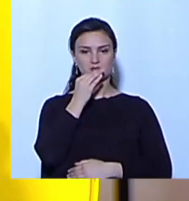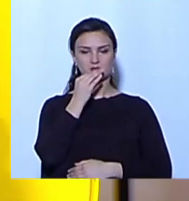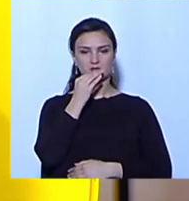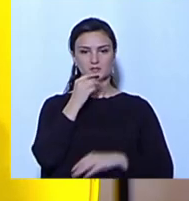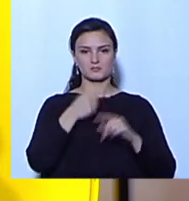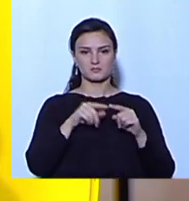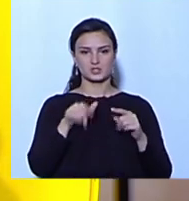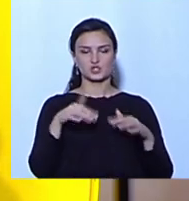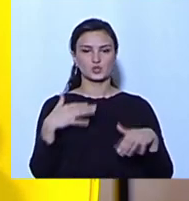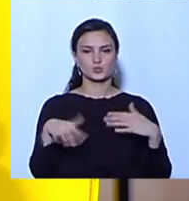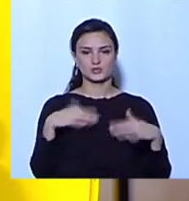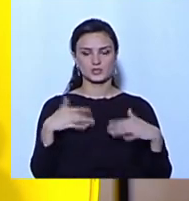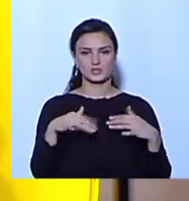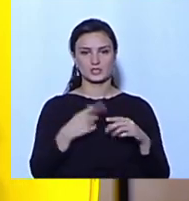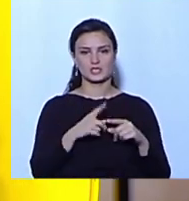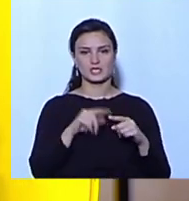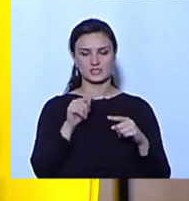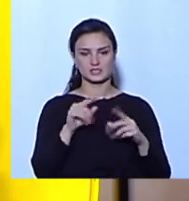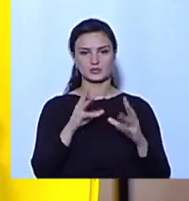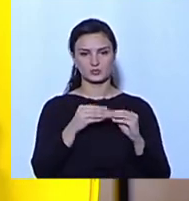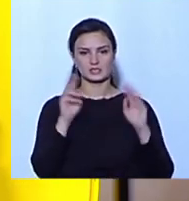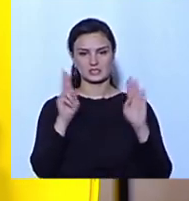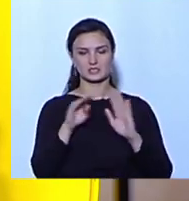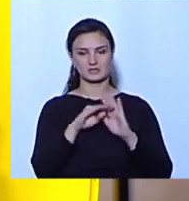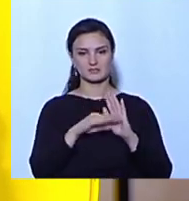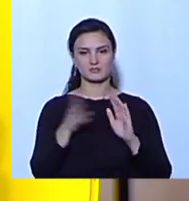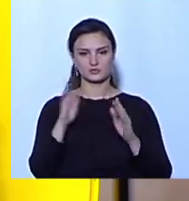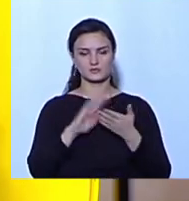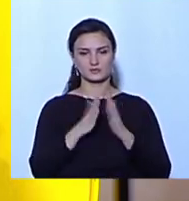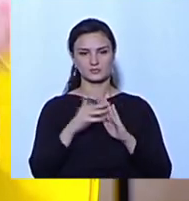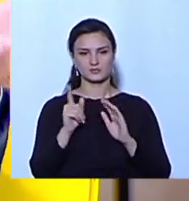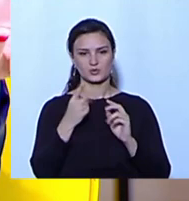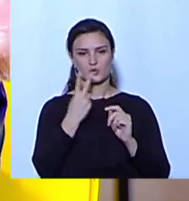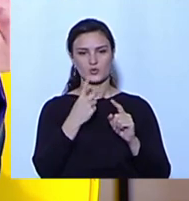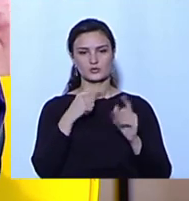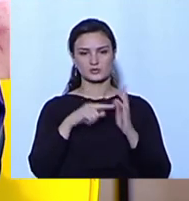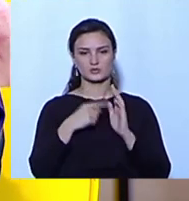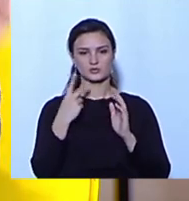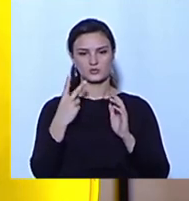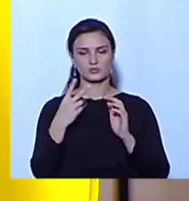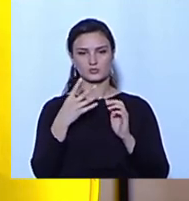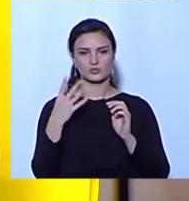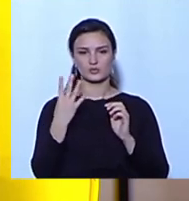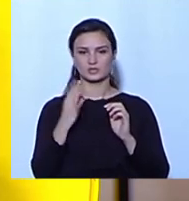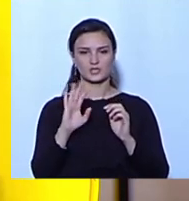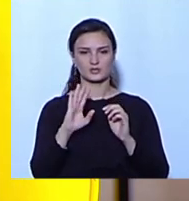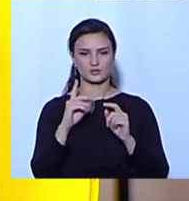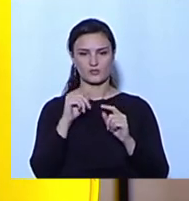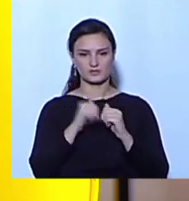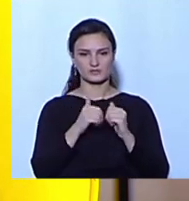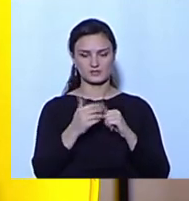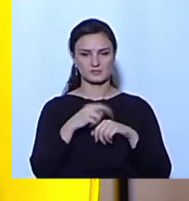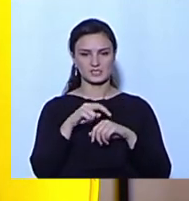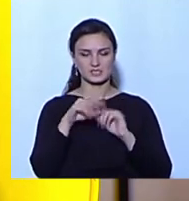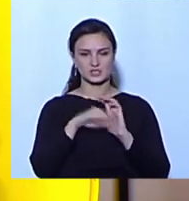დაერთო მას სისუსტე. ეს როგორც წესი, ეხლა მე მოდით შევთანხმდეთ, რომ 2-ჯერ 2 4 არ არის ყოველთვის მედიცინაში, მაგრამ უმეტეს შემთხვევაში ეს